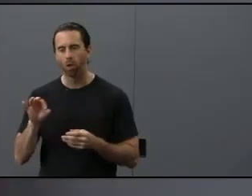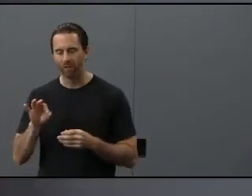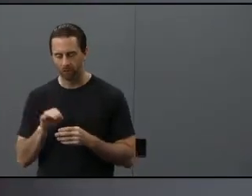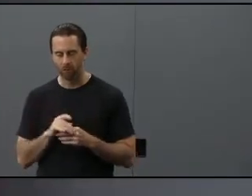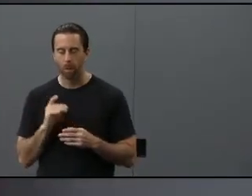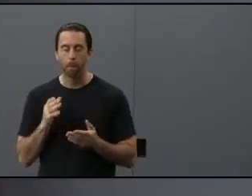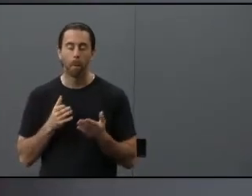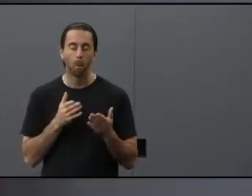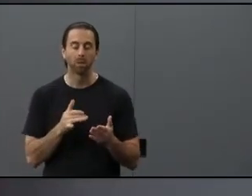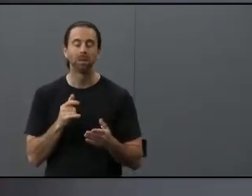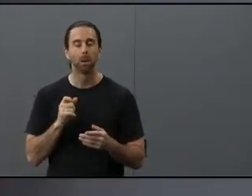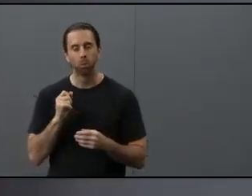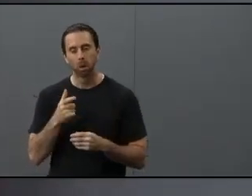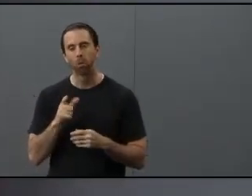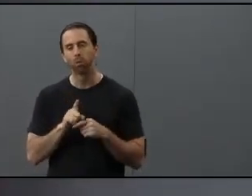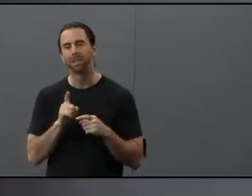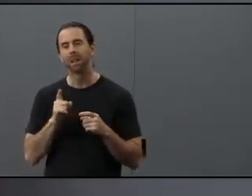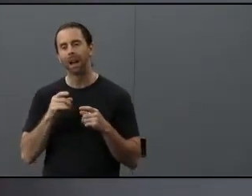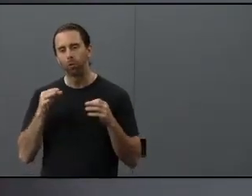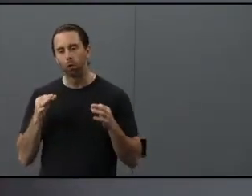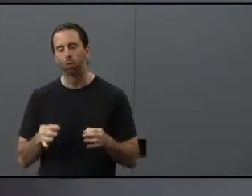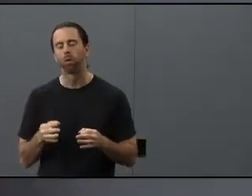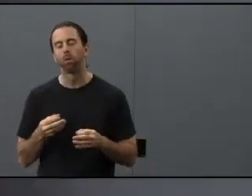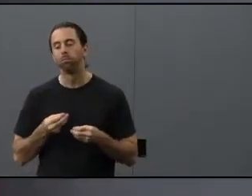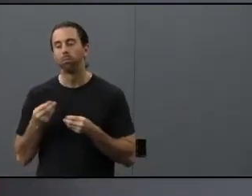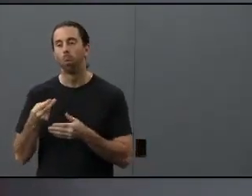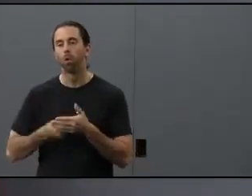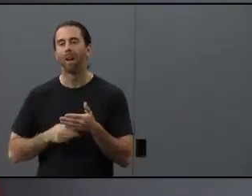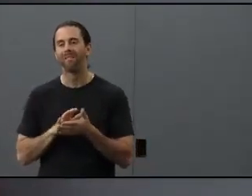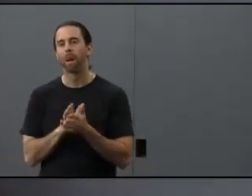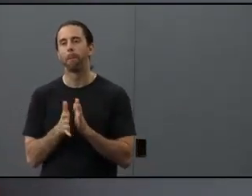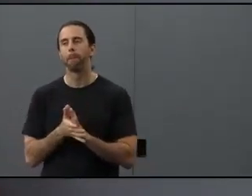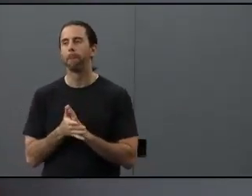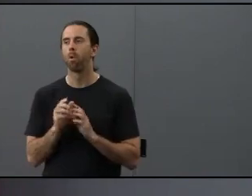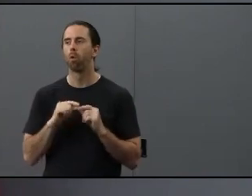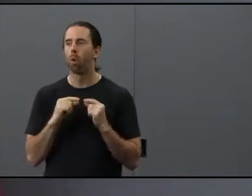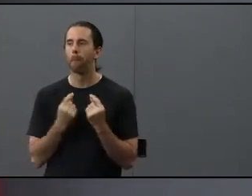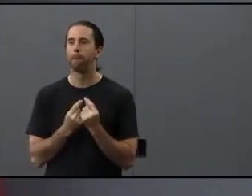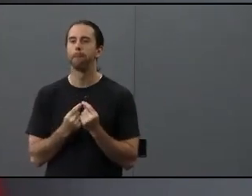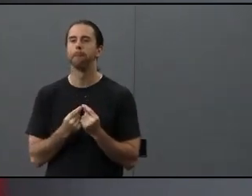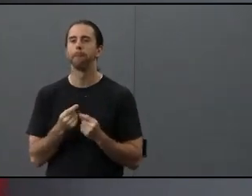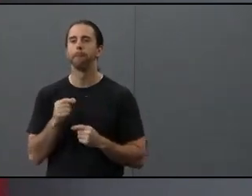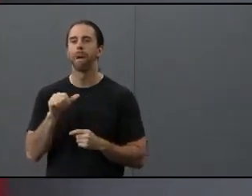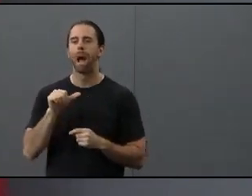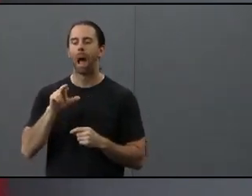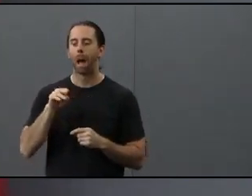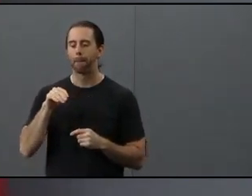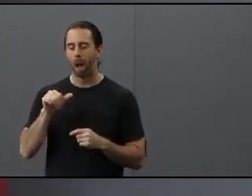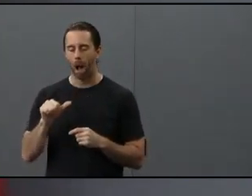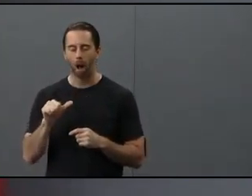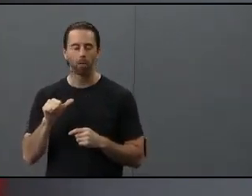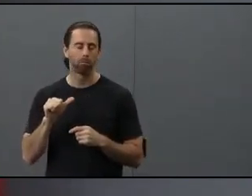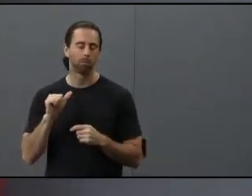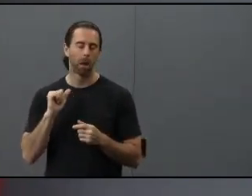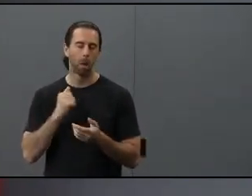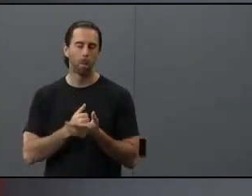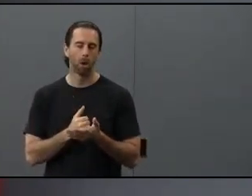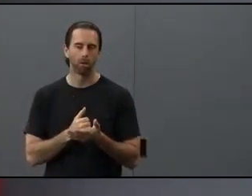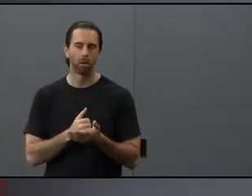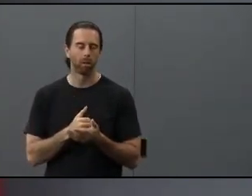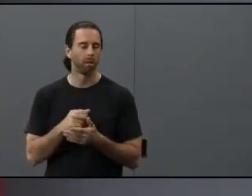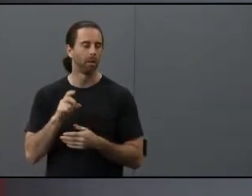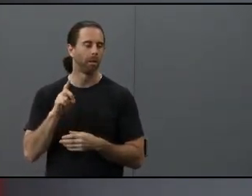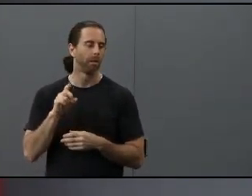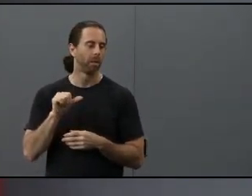serait proposé appuyé et résolu d'octroyer le contrat à la firme groupe dagma incorporé Damga